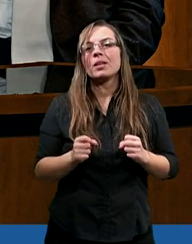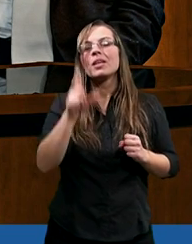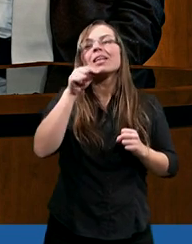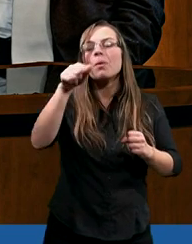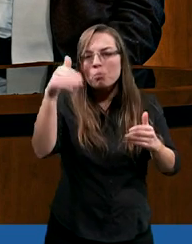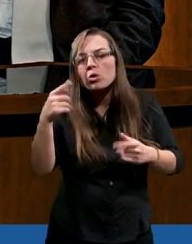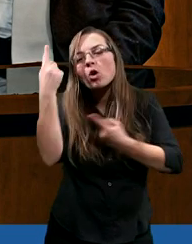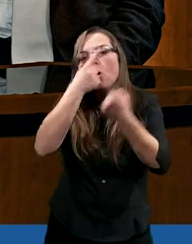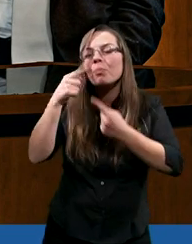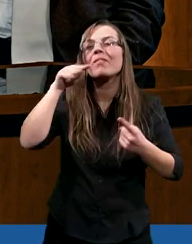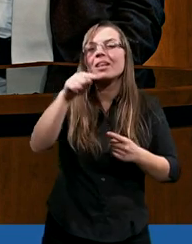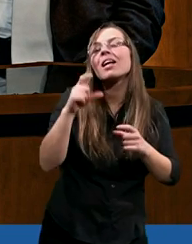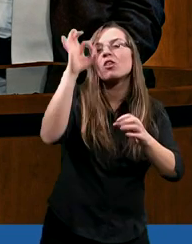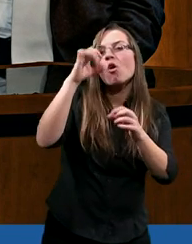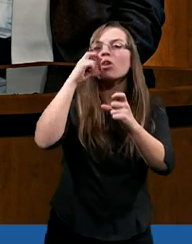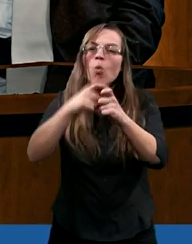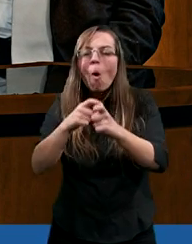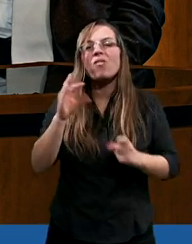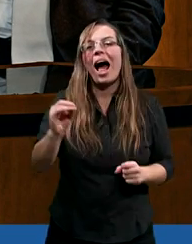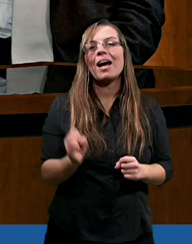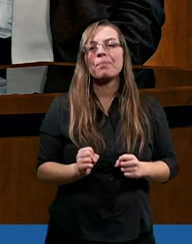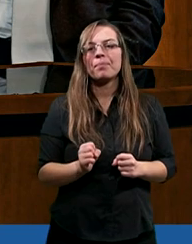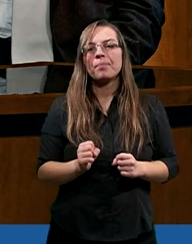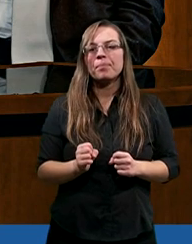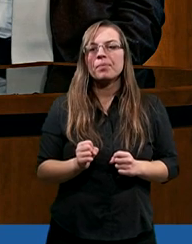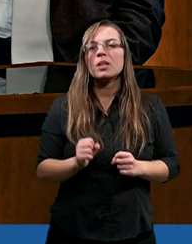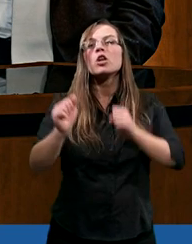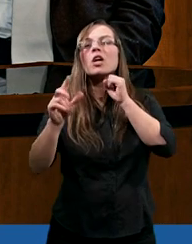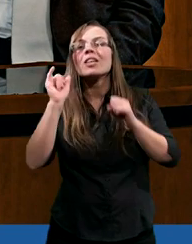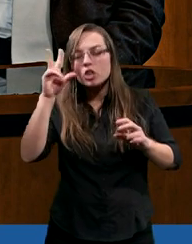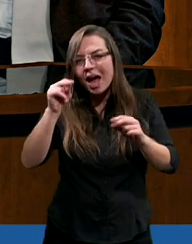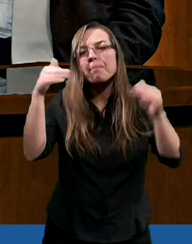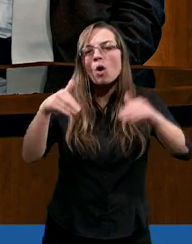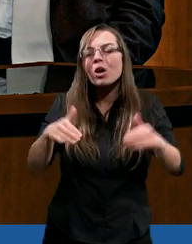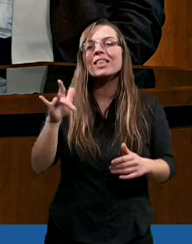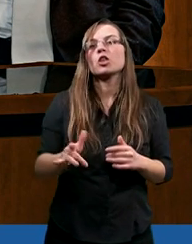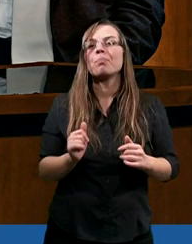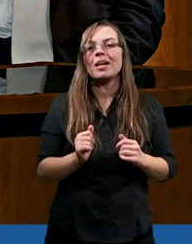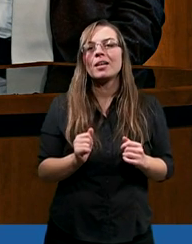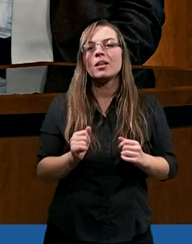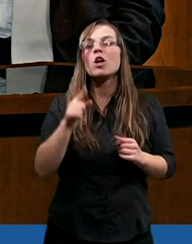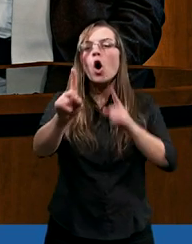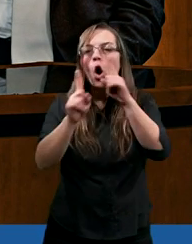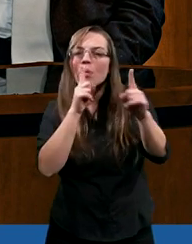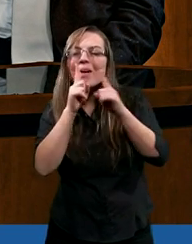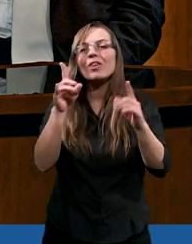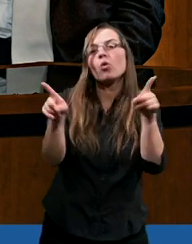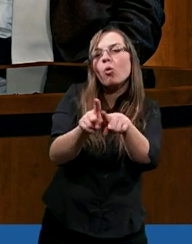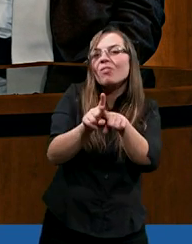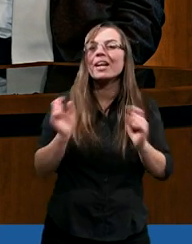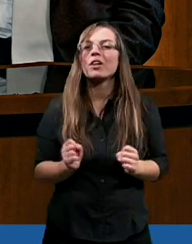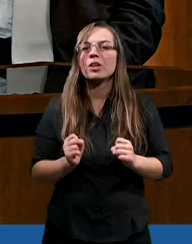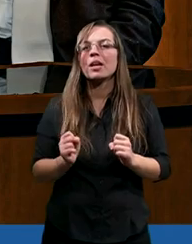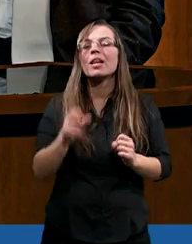kiedy mogliśmy rozważać Twoje słowo. Kiedy mogliśmy rozmawiać również